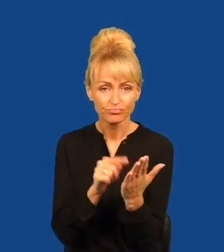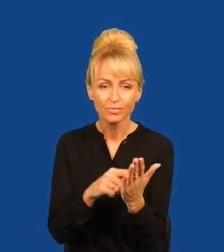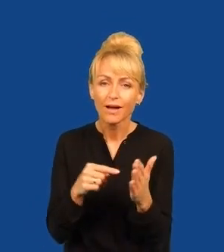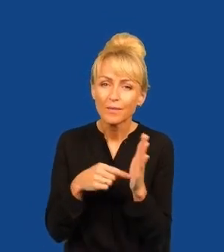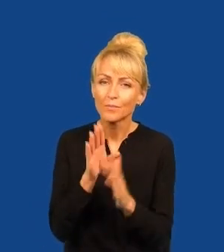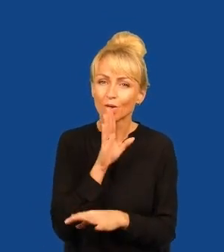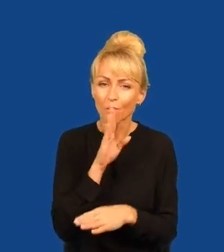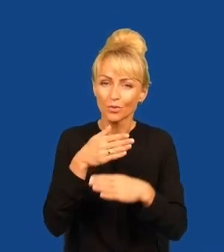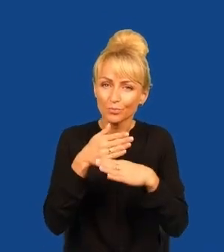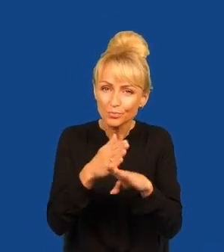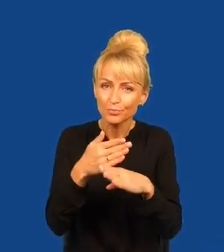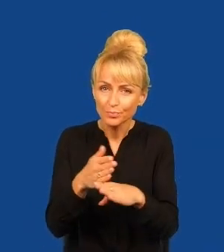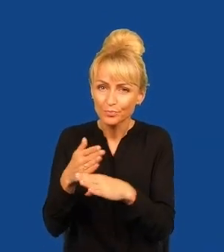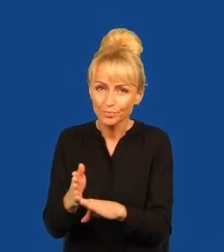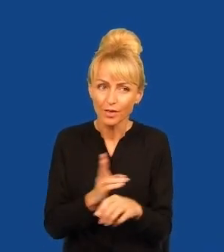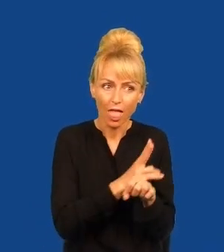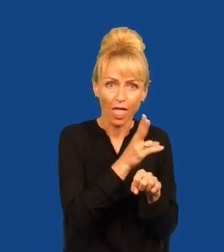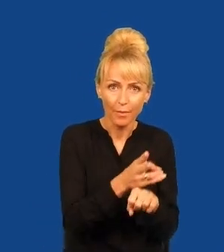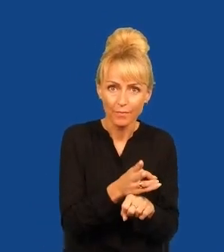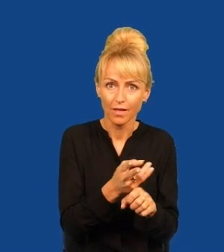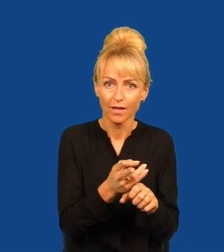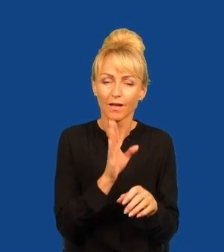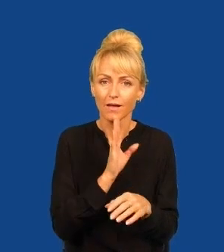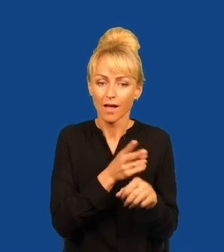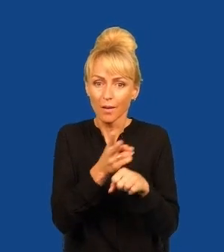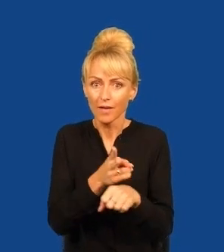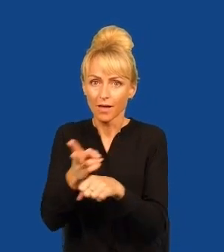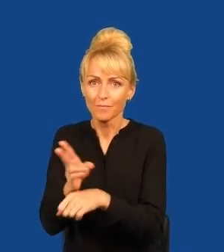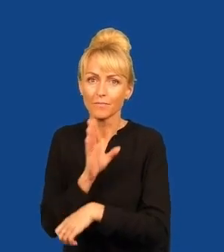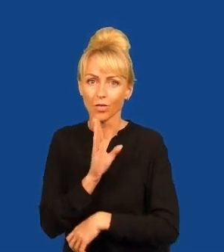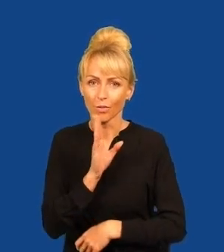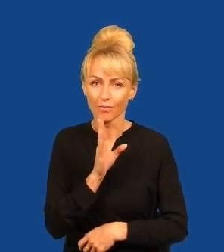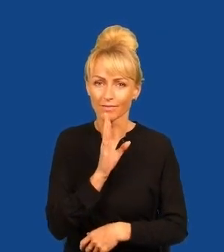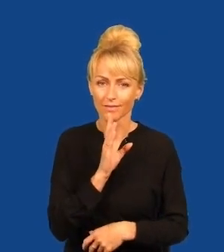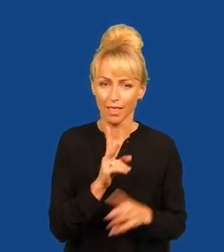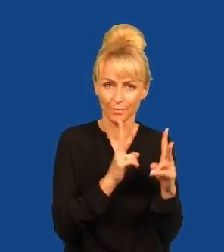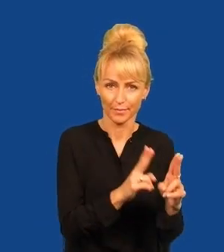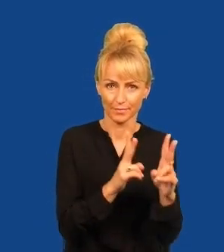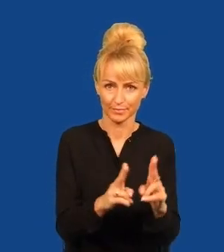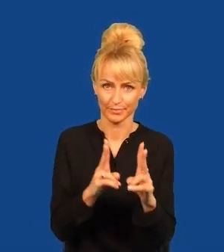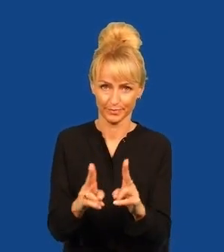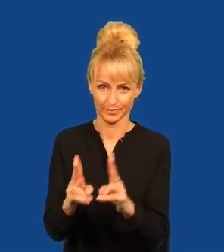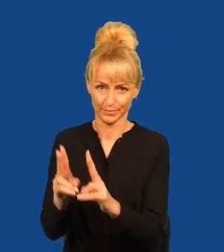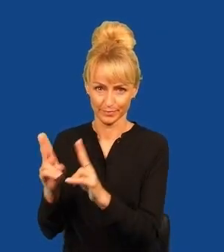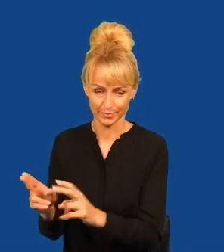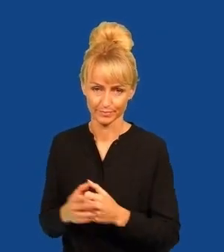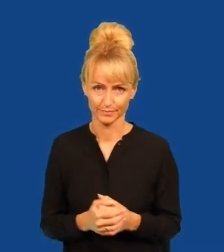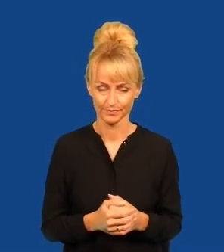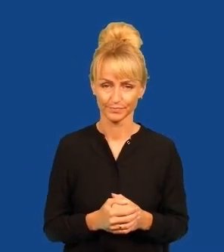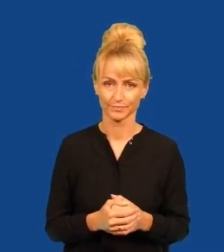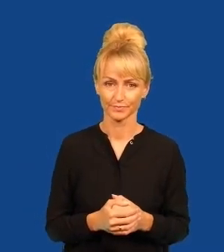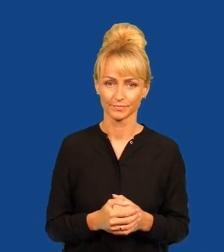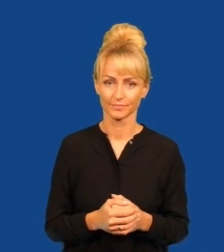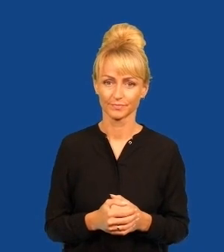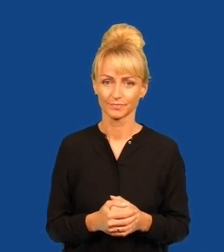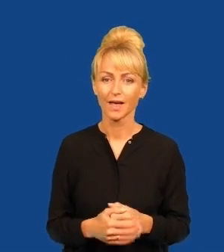zamiast jednych wielkich łych naraz, małymi łyżeczkami po kolei, czyli versus Steve, zaprowadziło nas do